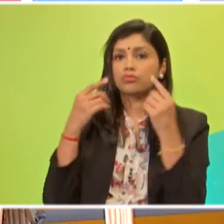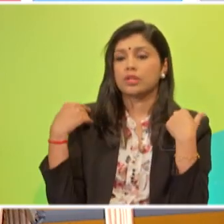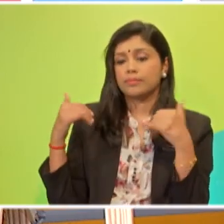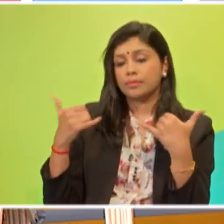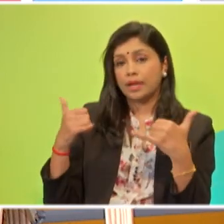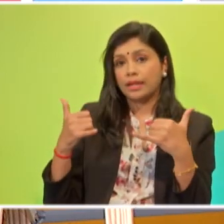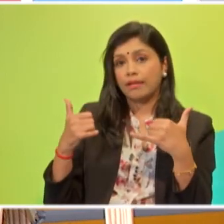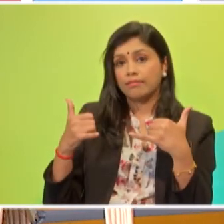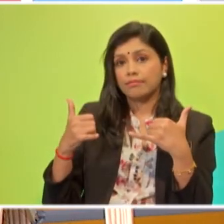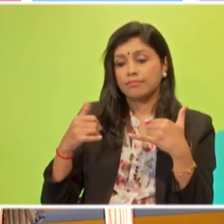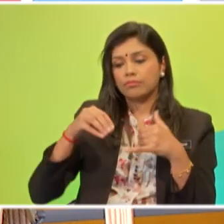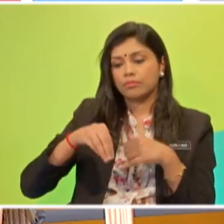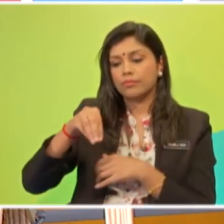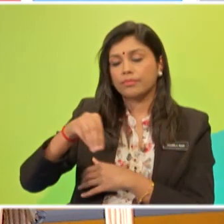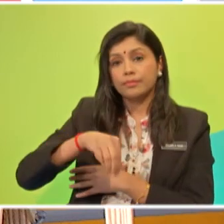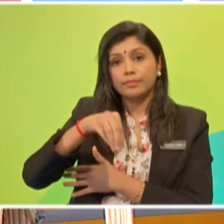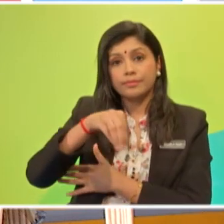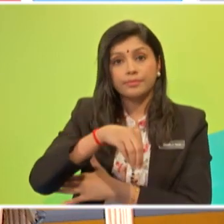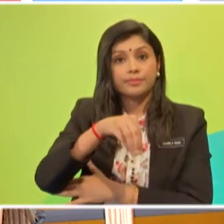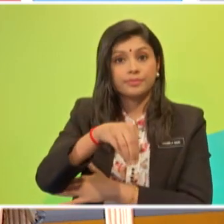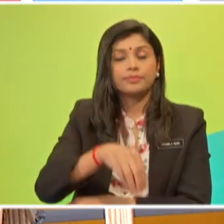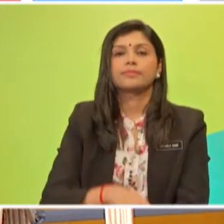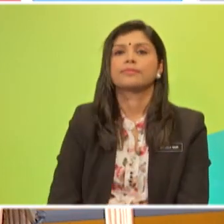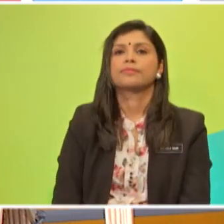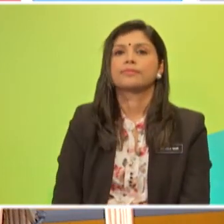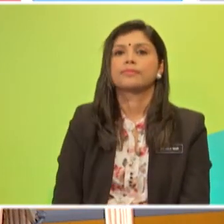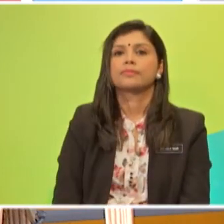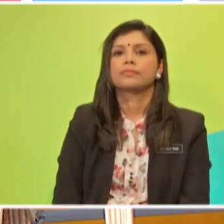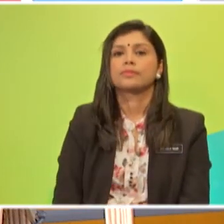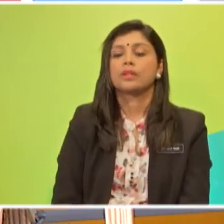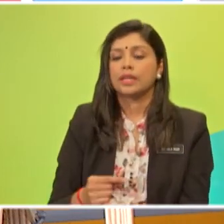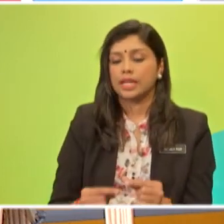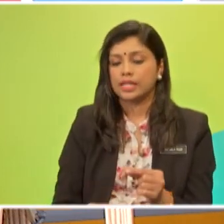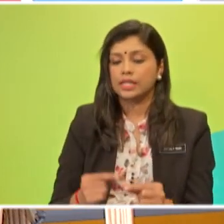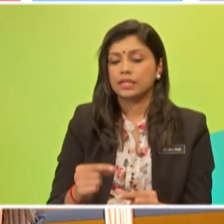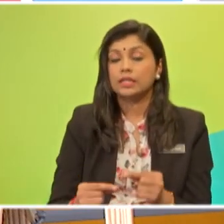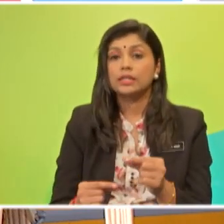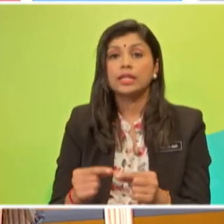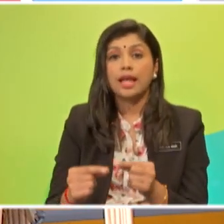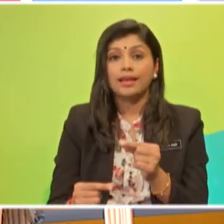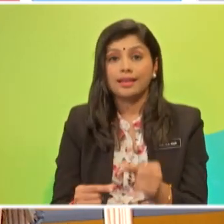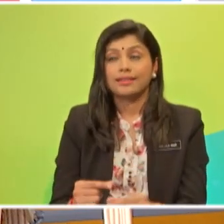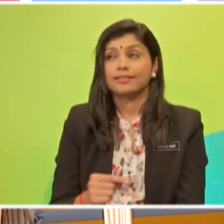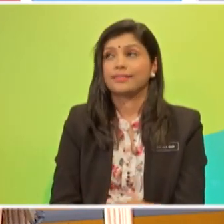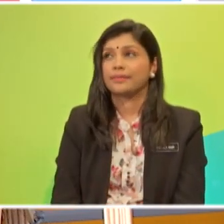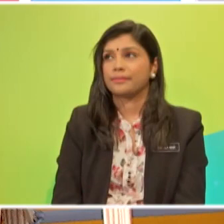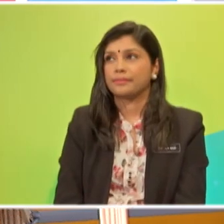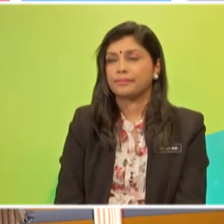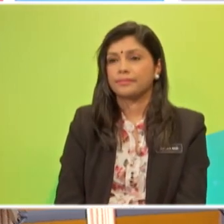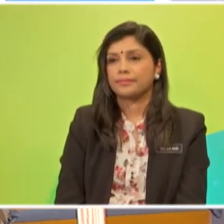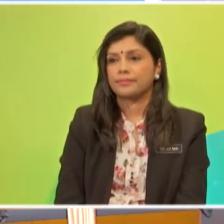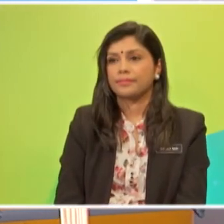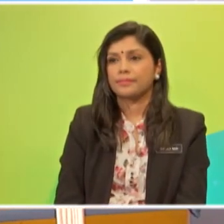dam. Okey, kita akan gerakkan dam ni. Mula-mula kita akan gerakkan dan Sean